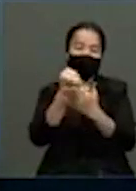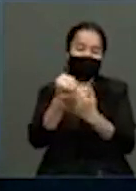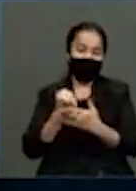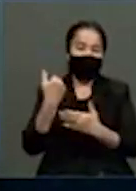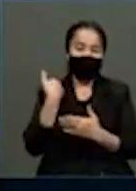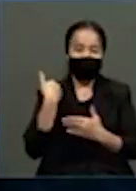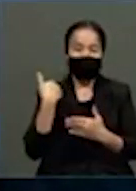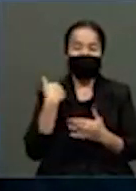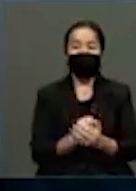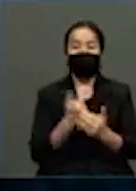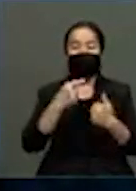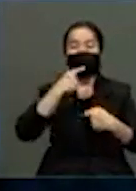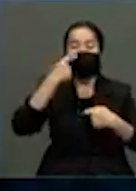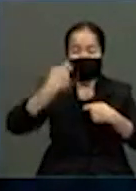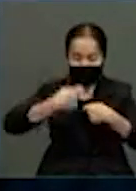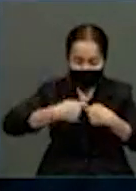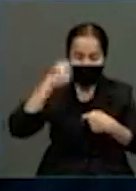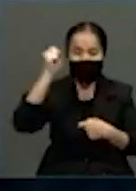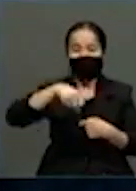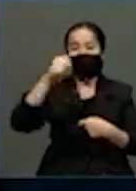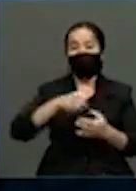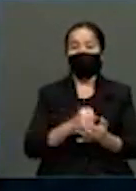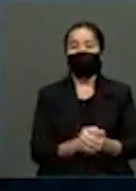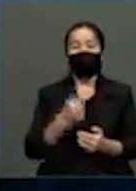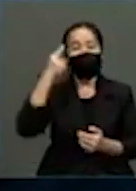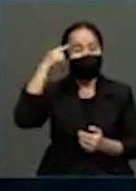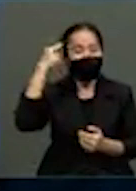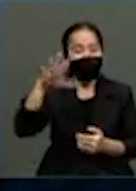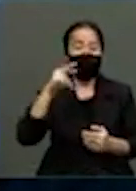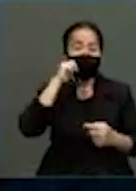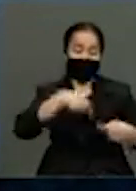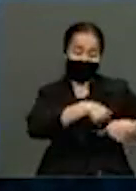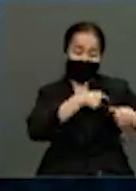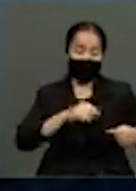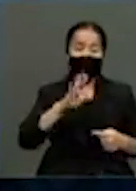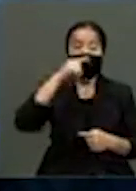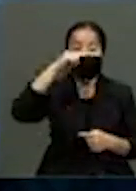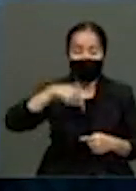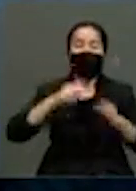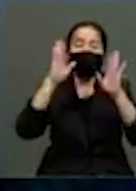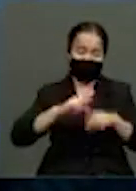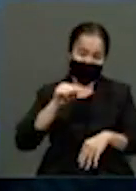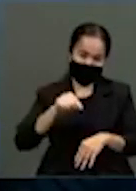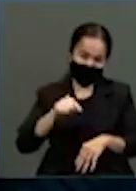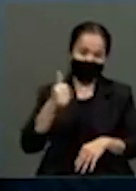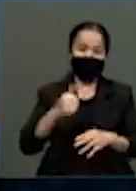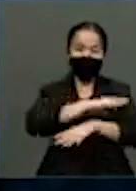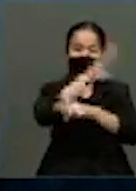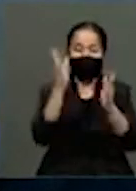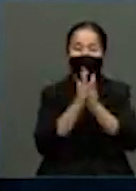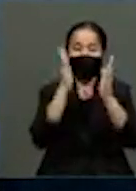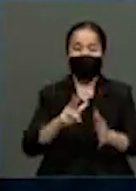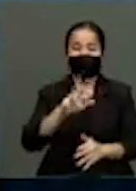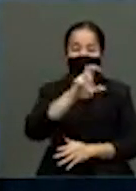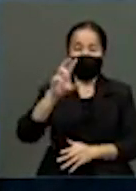ทุกข์ยากความยากลำบากกันน้ำใจของคนไทยเราจะเห็นได้คือลักษณะอย่างนี้นะครับในทั้งหมด366ท่านและ